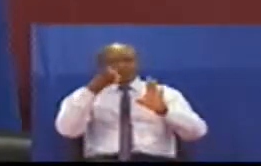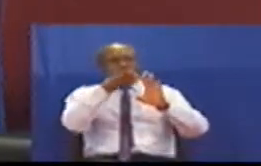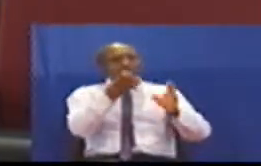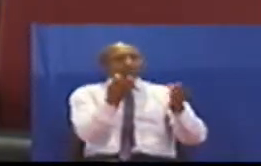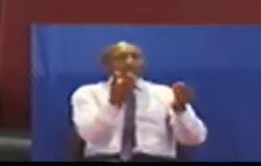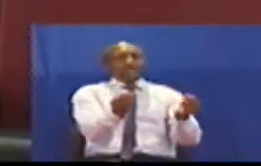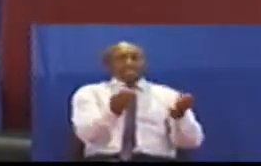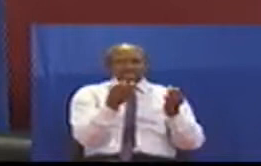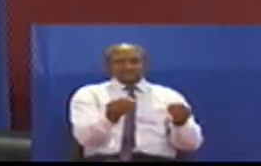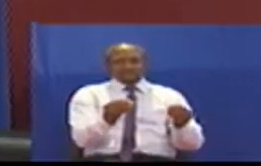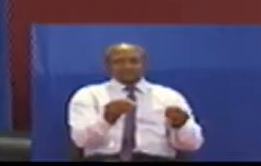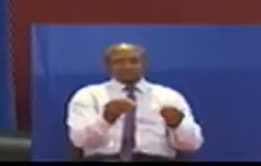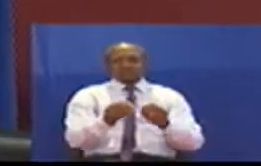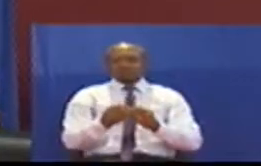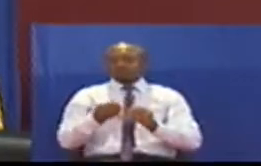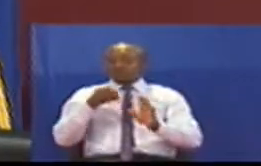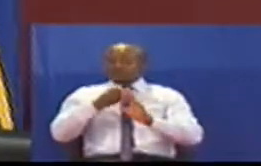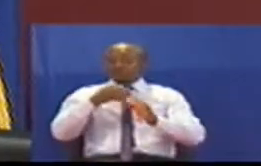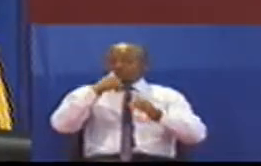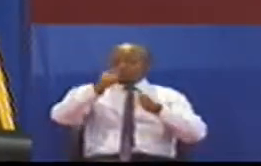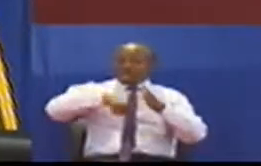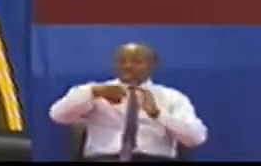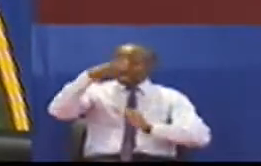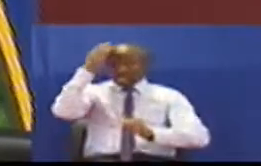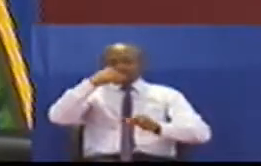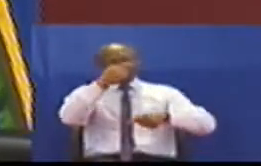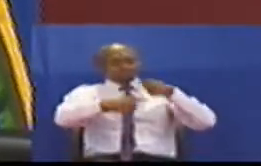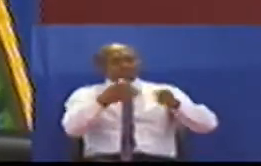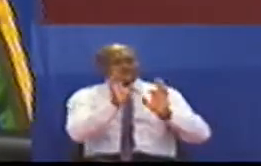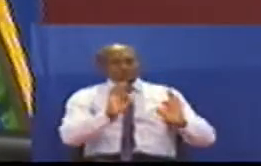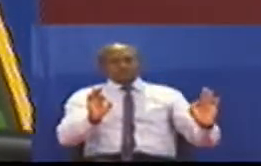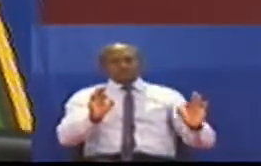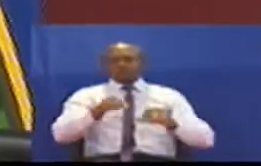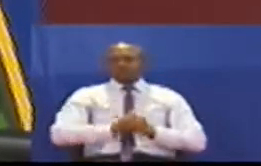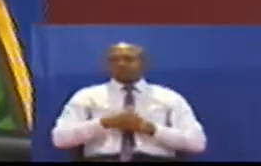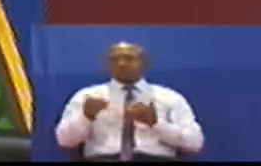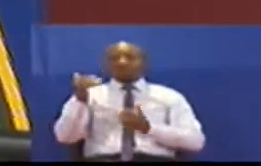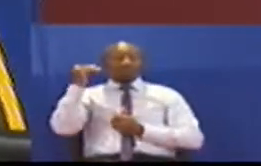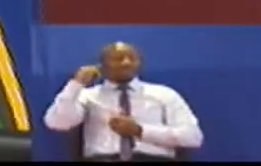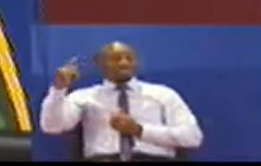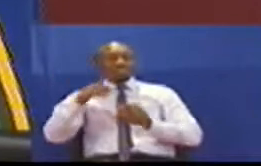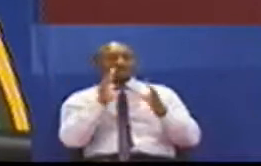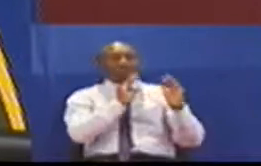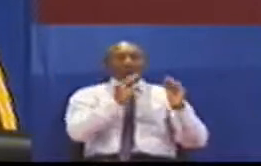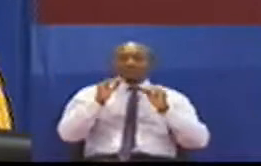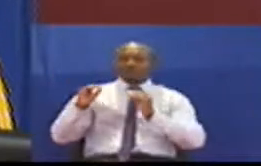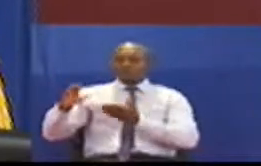ya serikali kwamba mambo yaweze kwenda haraka zaidi. Kwa hiyo tutasikia malalamiko hapa na pale kuhusu eneo